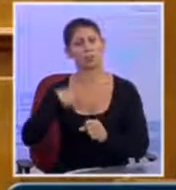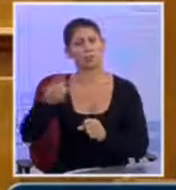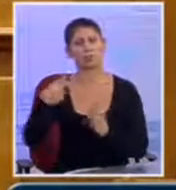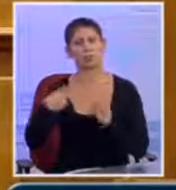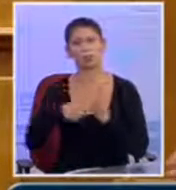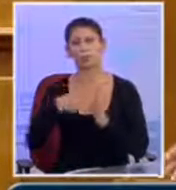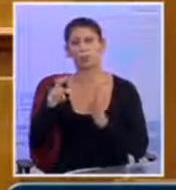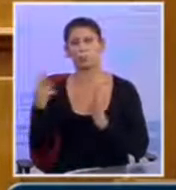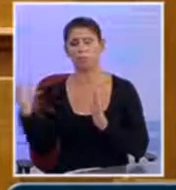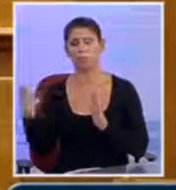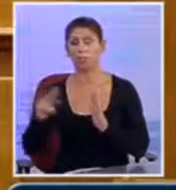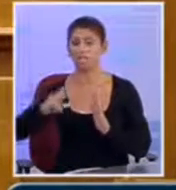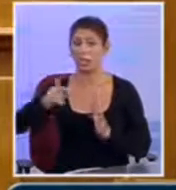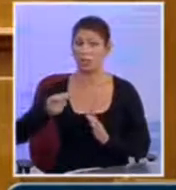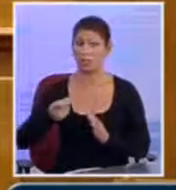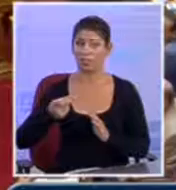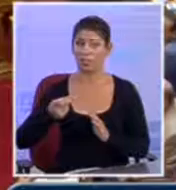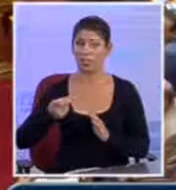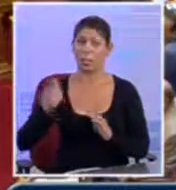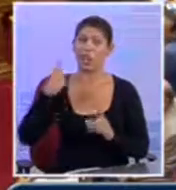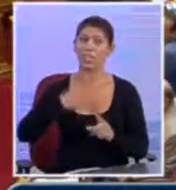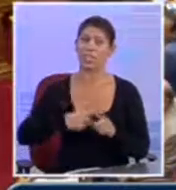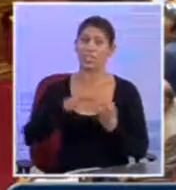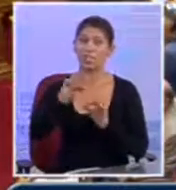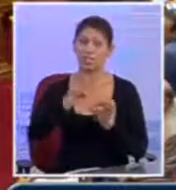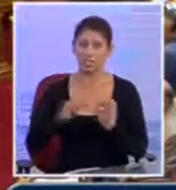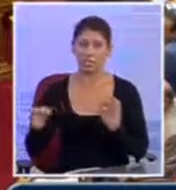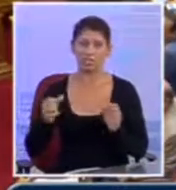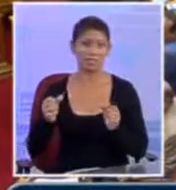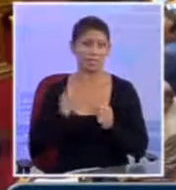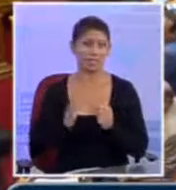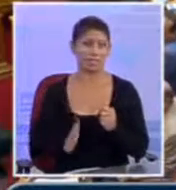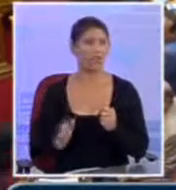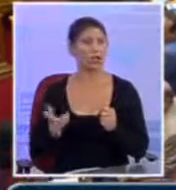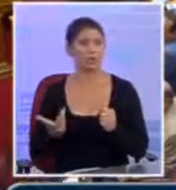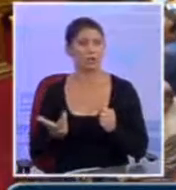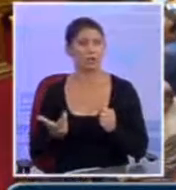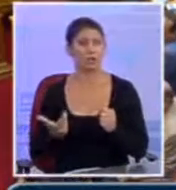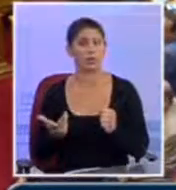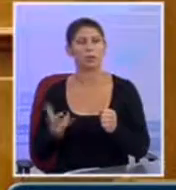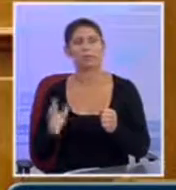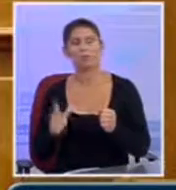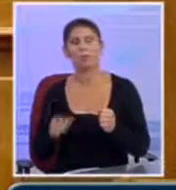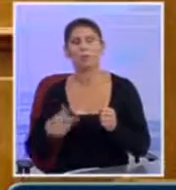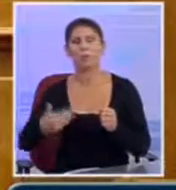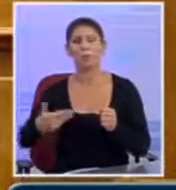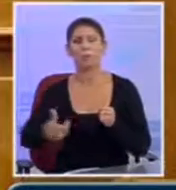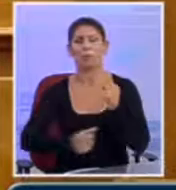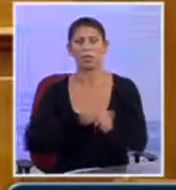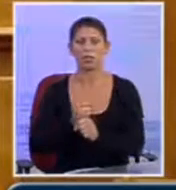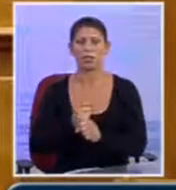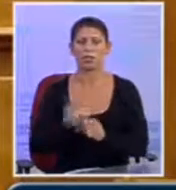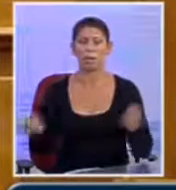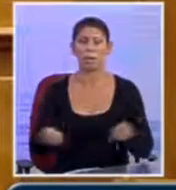22, η δεύτερη θετική διάσταση της κρίσης, το γεγονός δηλαδή ότι αντί τα επόμενα χρόνια να παράγουμε